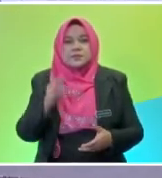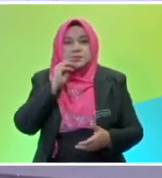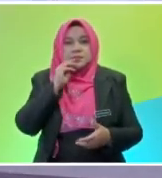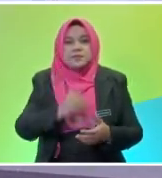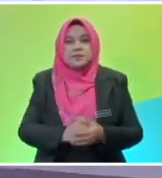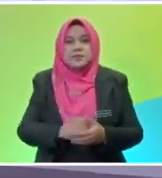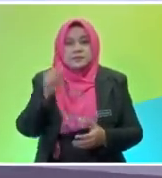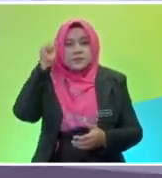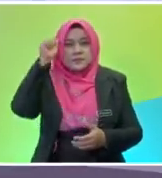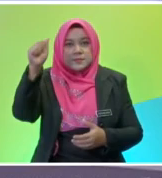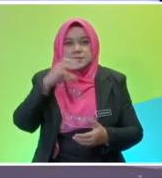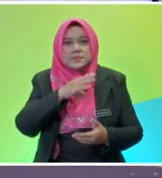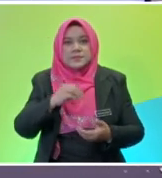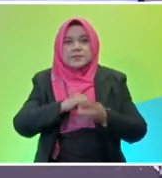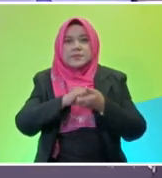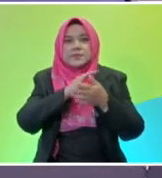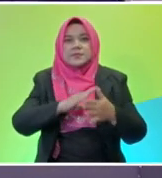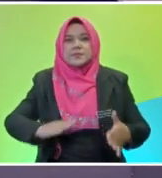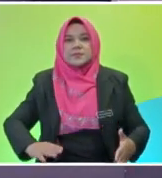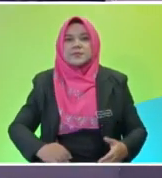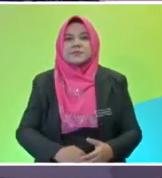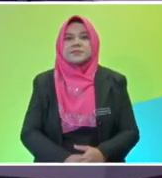Nazir Assalamualaikum dan salam sejahtera